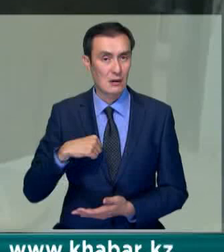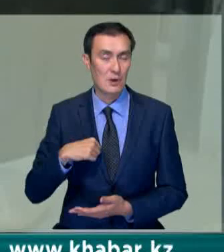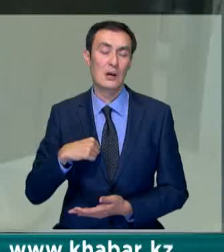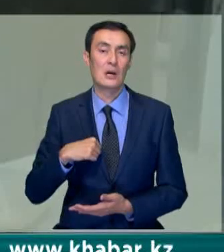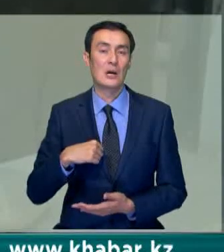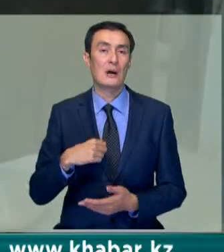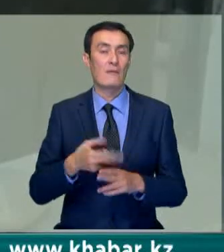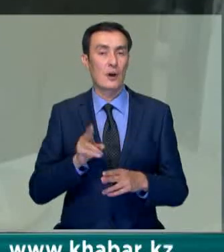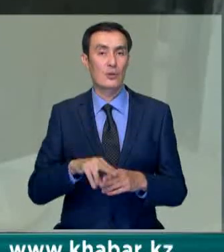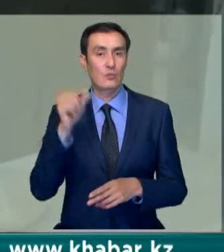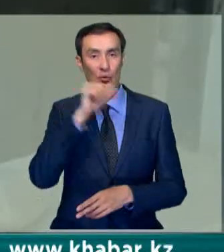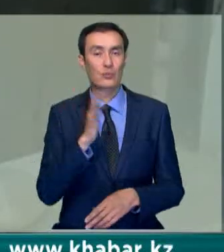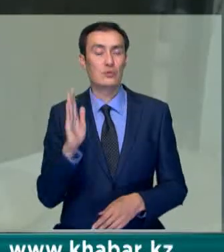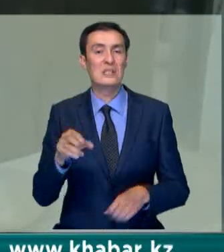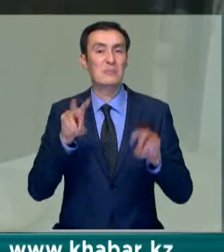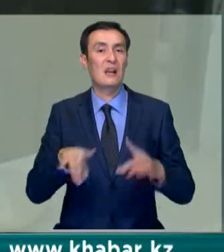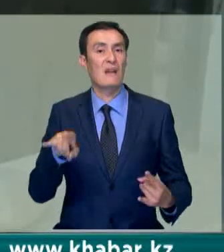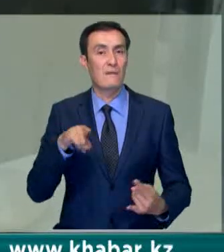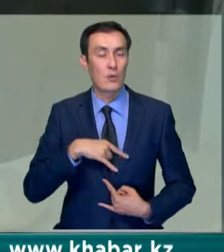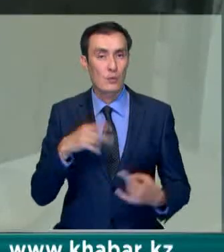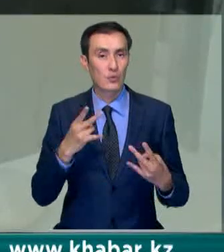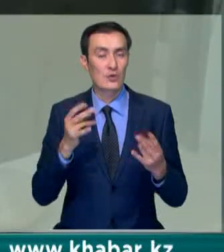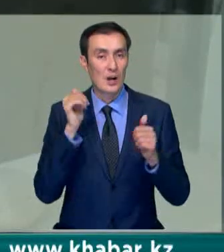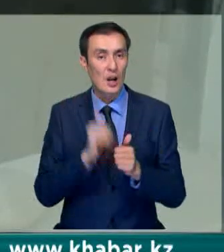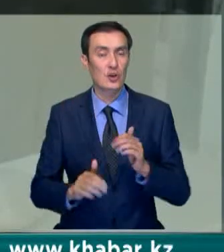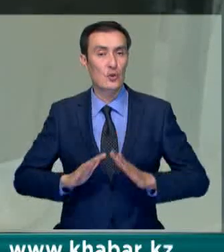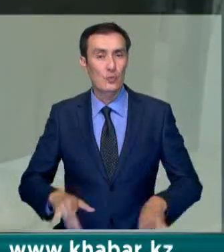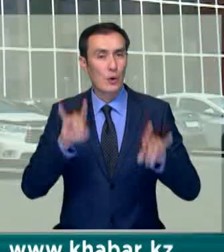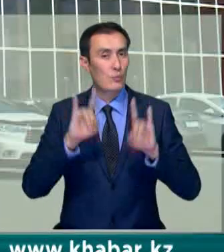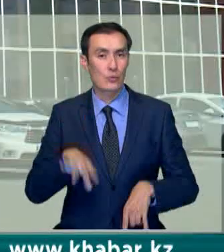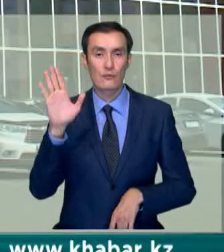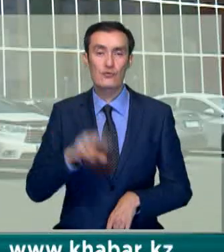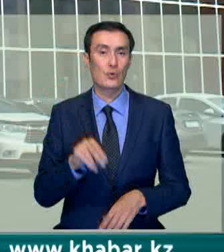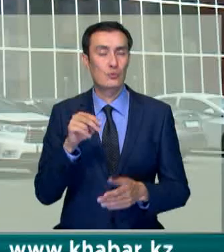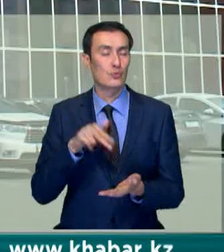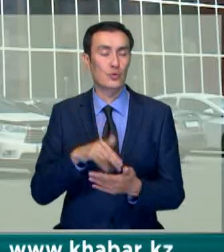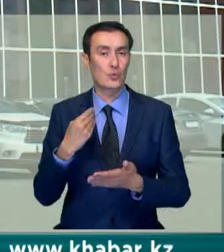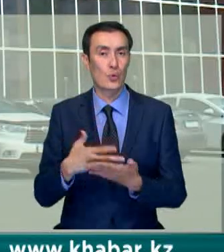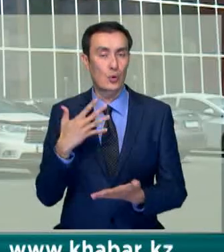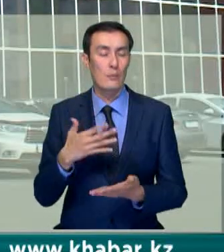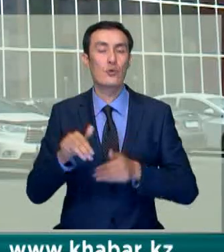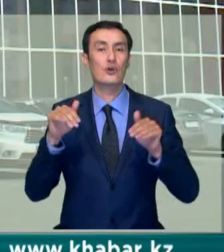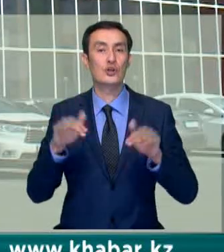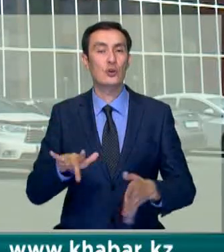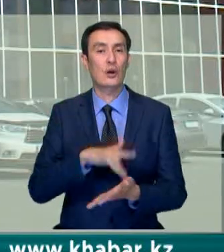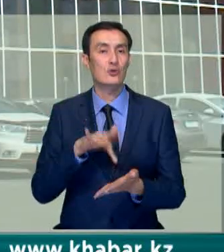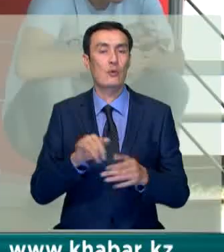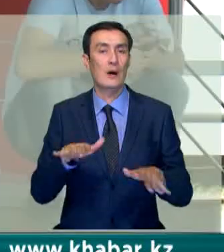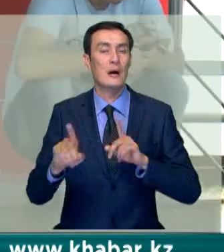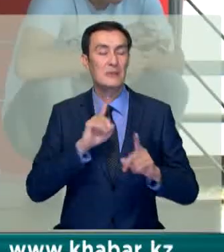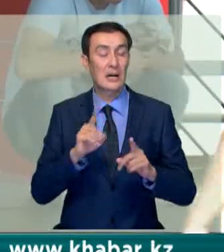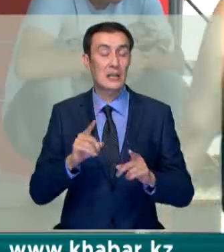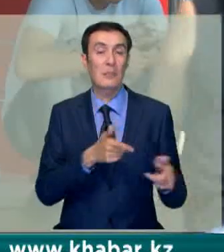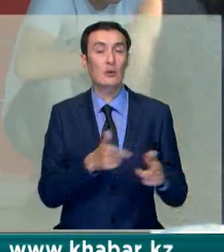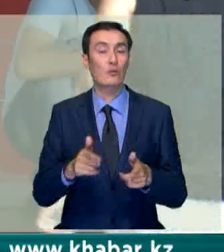Специальную форму в этом году сказали. Каждая юбка, брюки, все дорого. По решению городского маслихата для подготовки детей